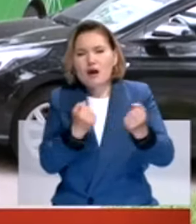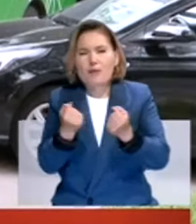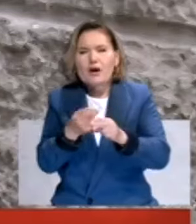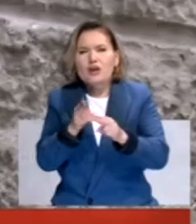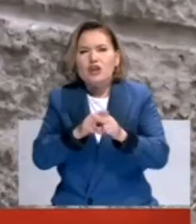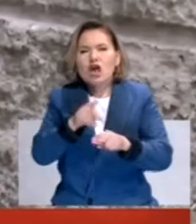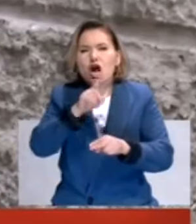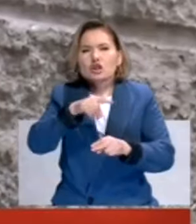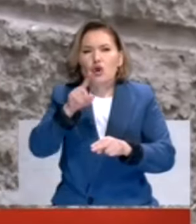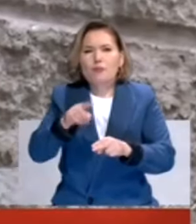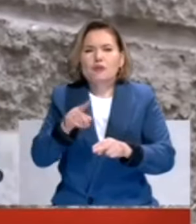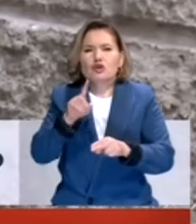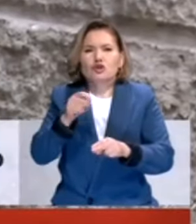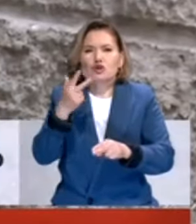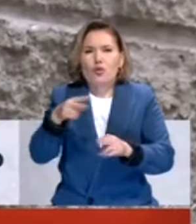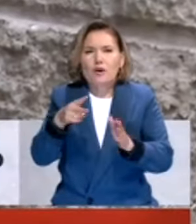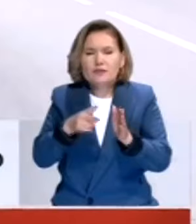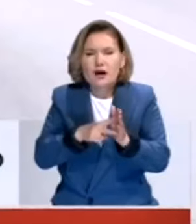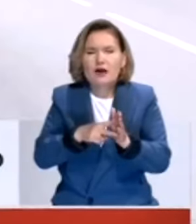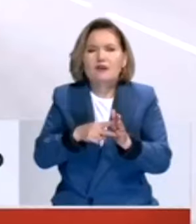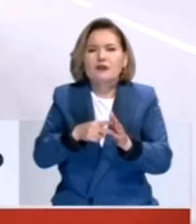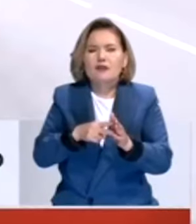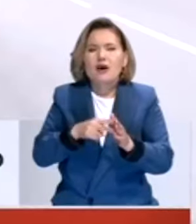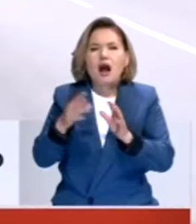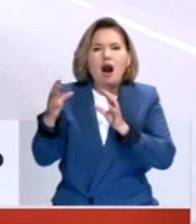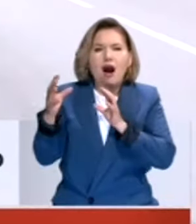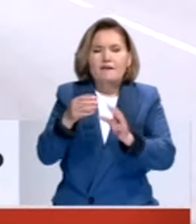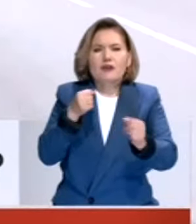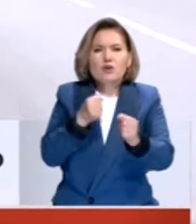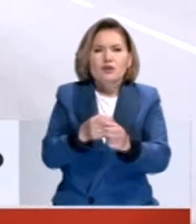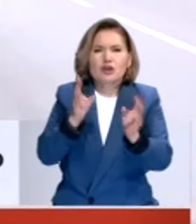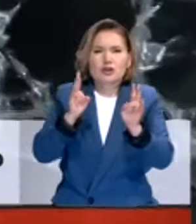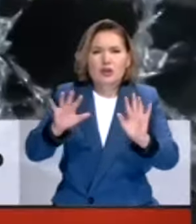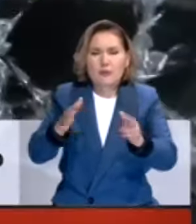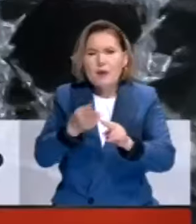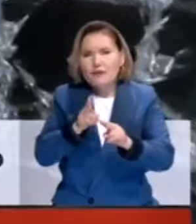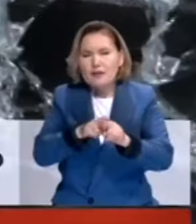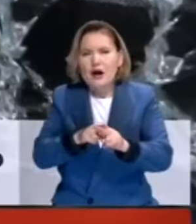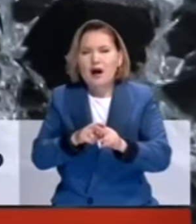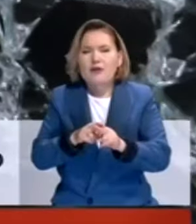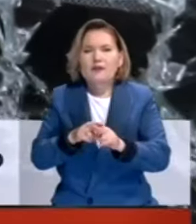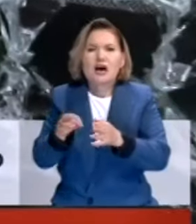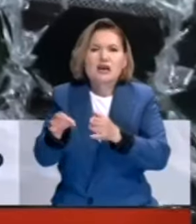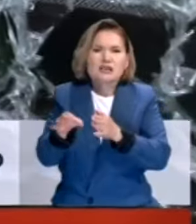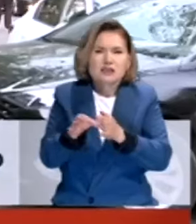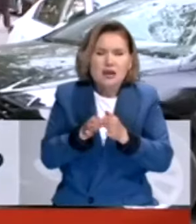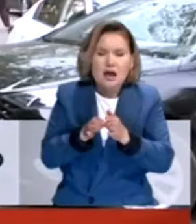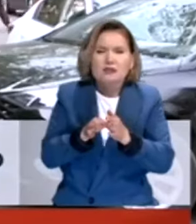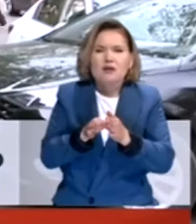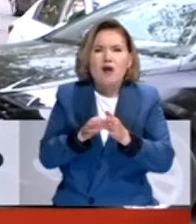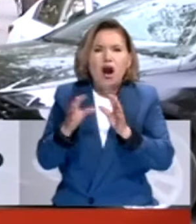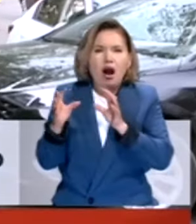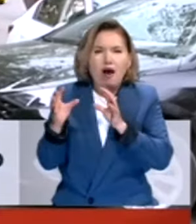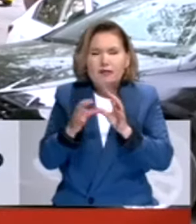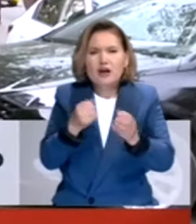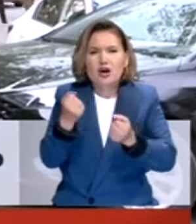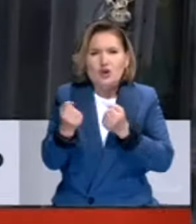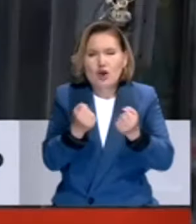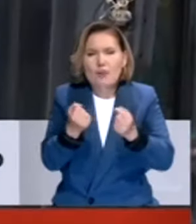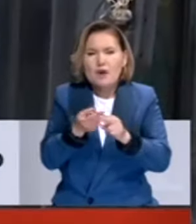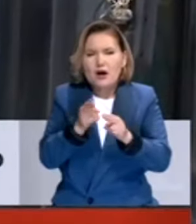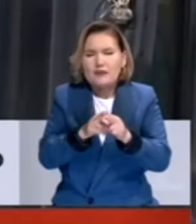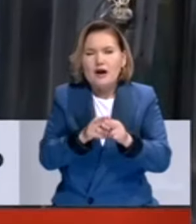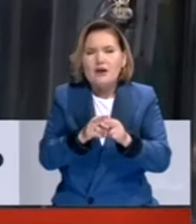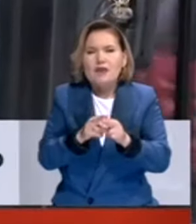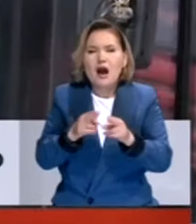тоқтаған нөмірі 137-ші бағыттың автобусын соққан. Дәл сол сәтте автобус жүргізушісі жолаушыларды түсіру